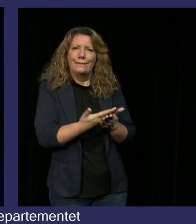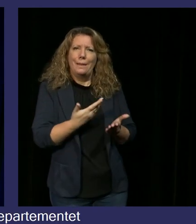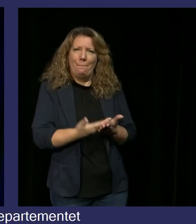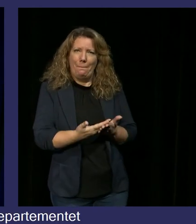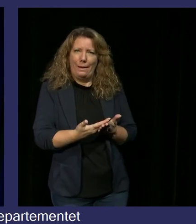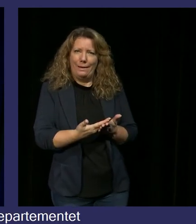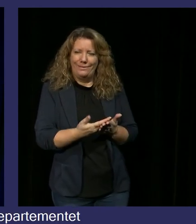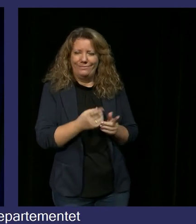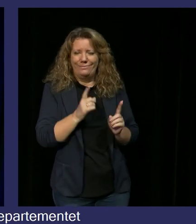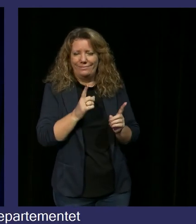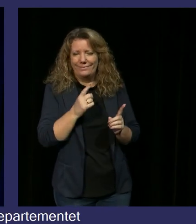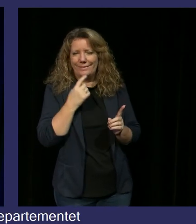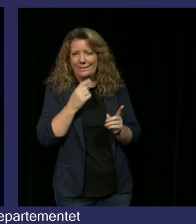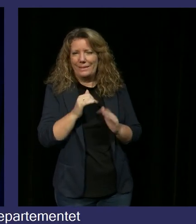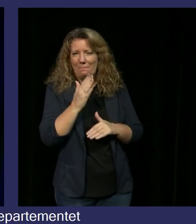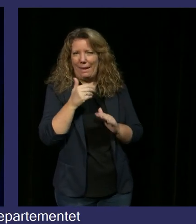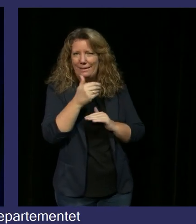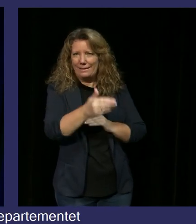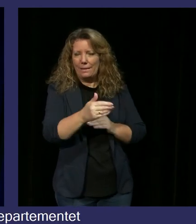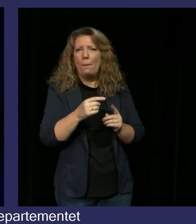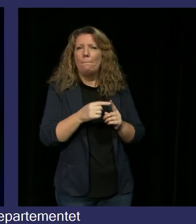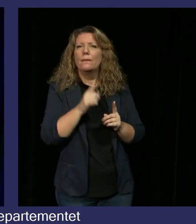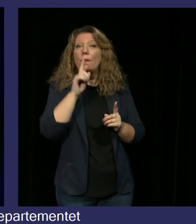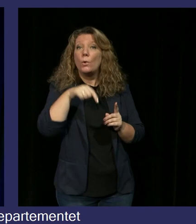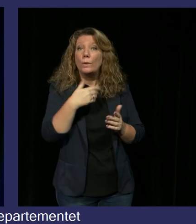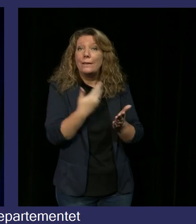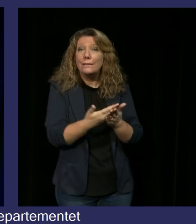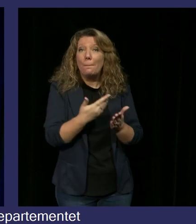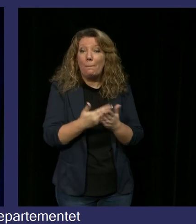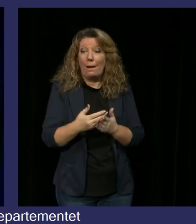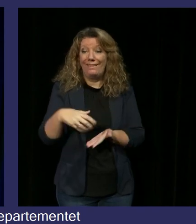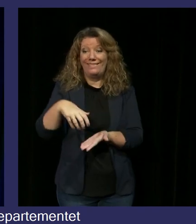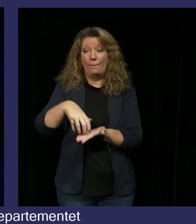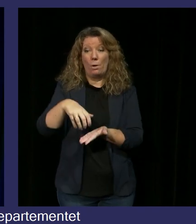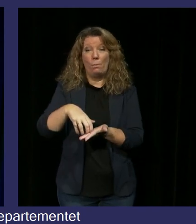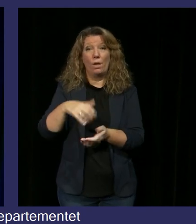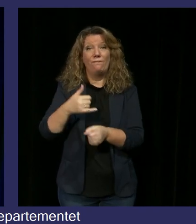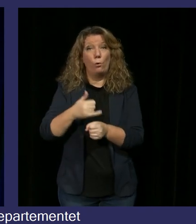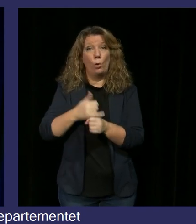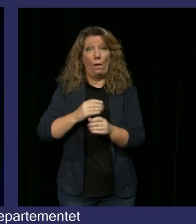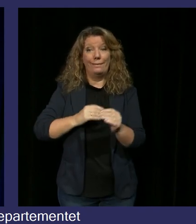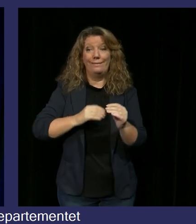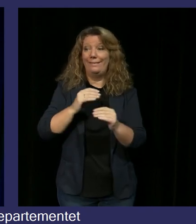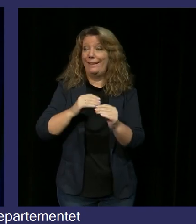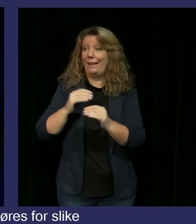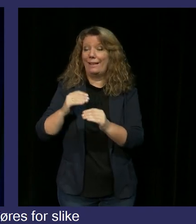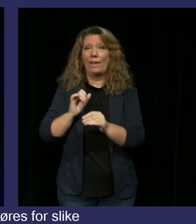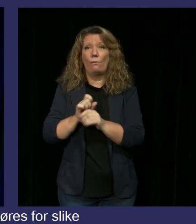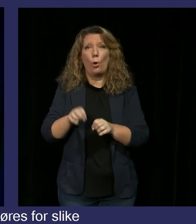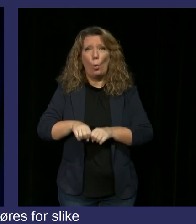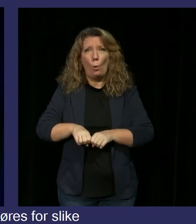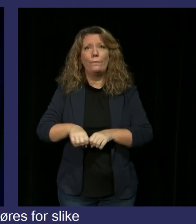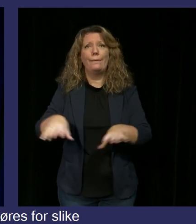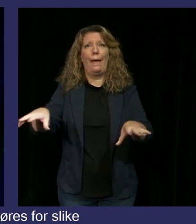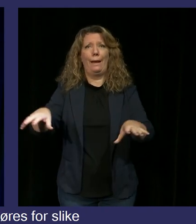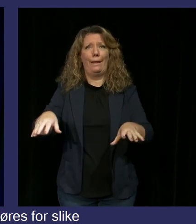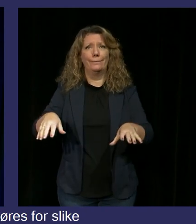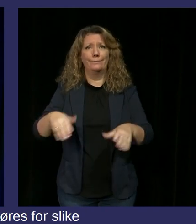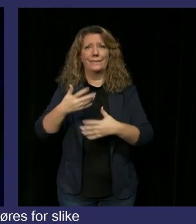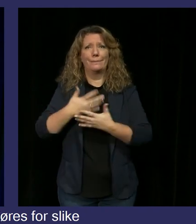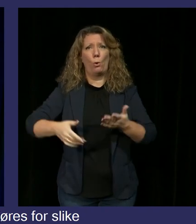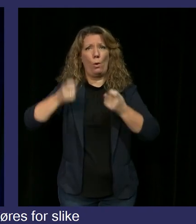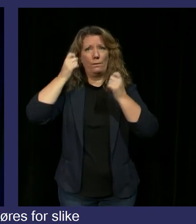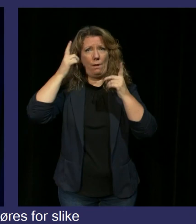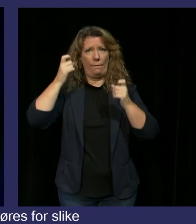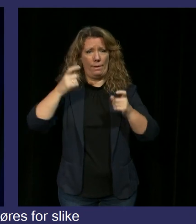det skal vi komme nærmere inn på, men kan du gi et eksempel på hvordan departementet legger til rette nettopp for sånn deling av språkdata som samles inn da, og som